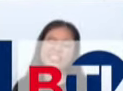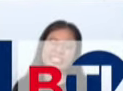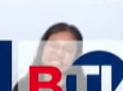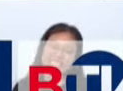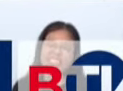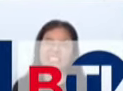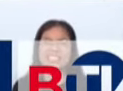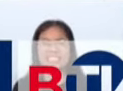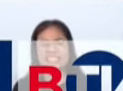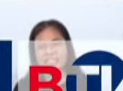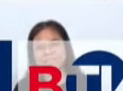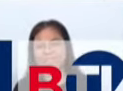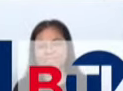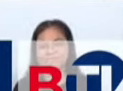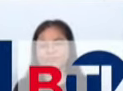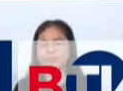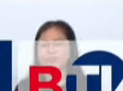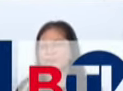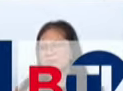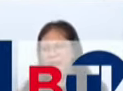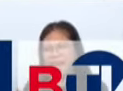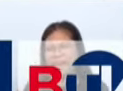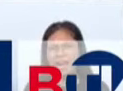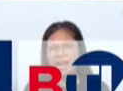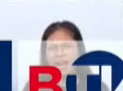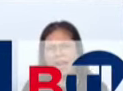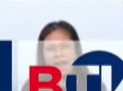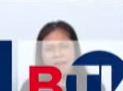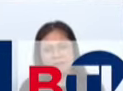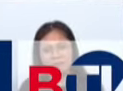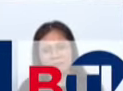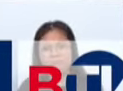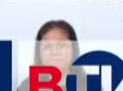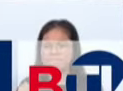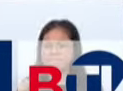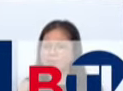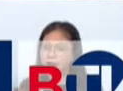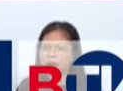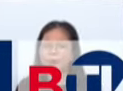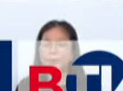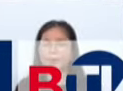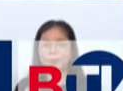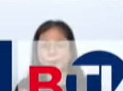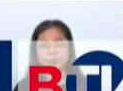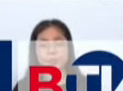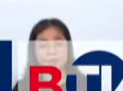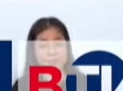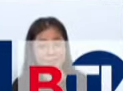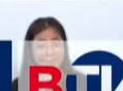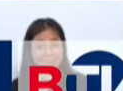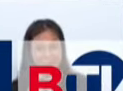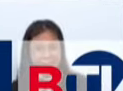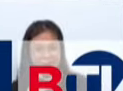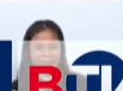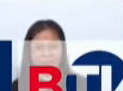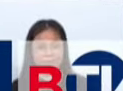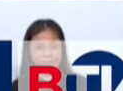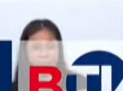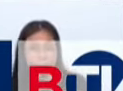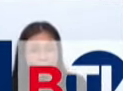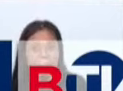ya Kumaha ya jadi leadership Apakah